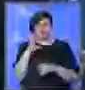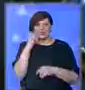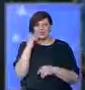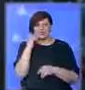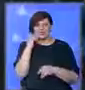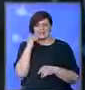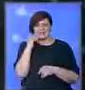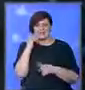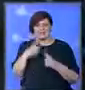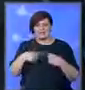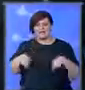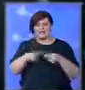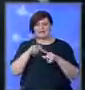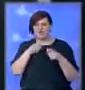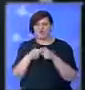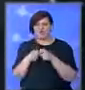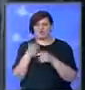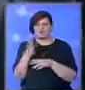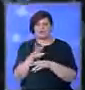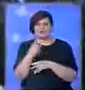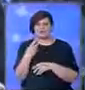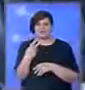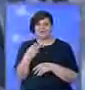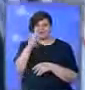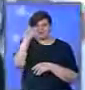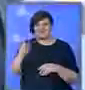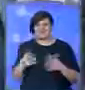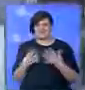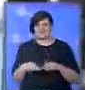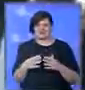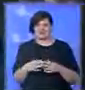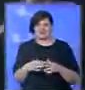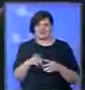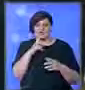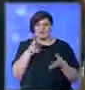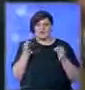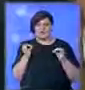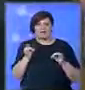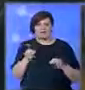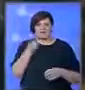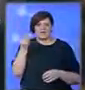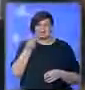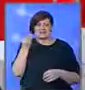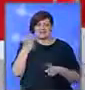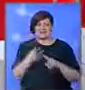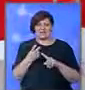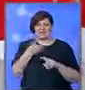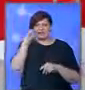Sad iz paviljona u kojem kolektivno nastupa 20 italijanskih preduzeća u ekskluzivnoj izjavi za RTV